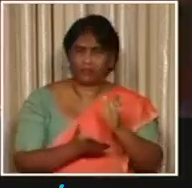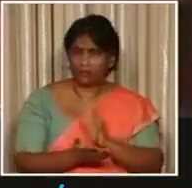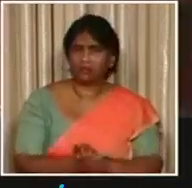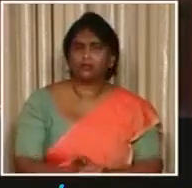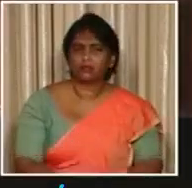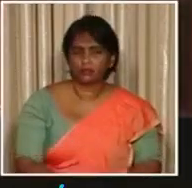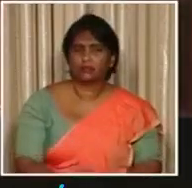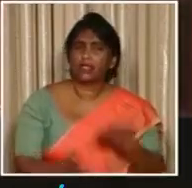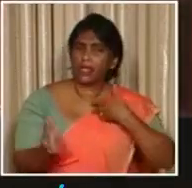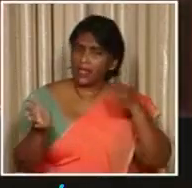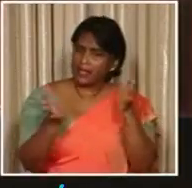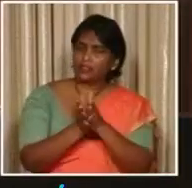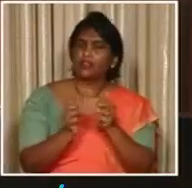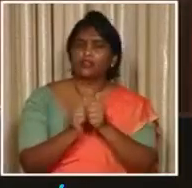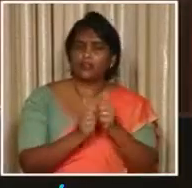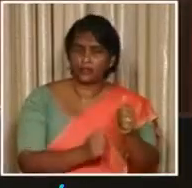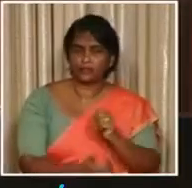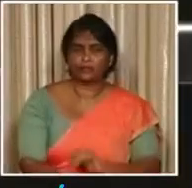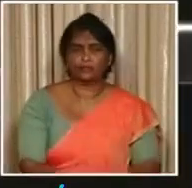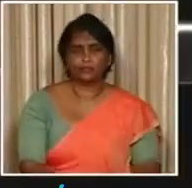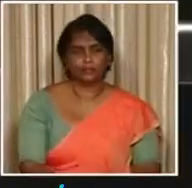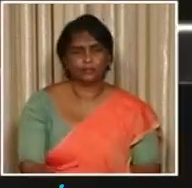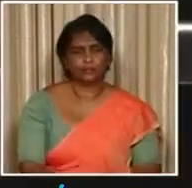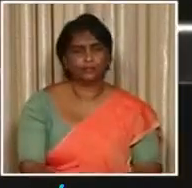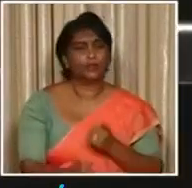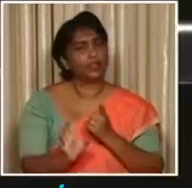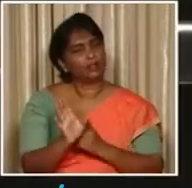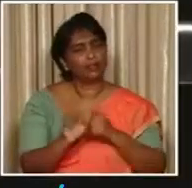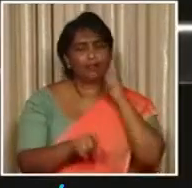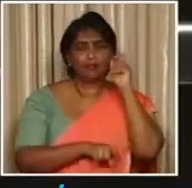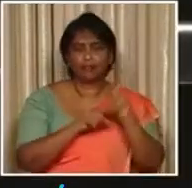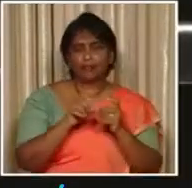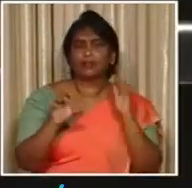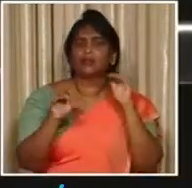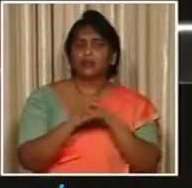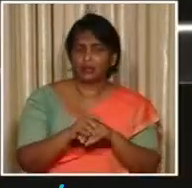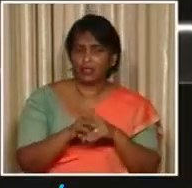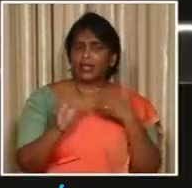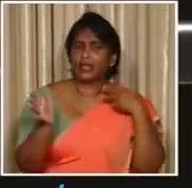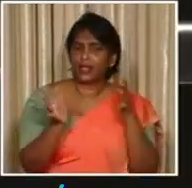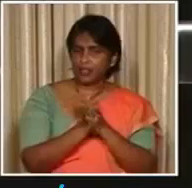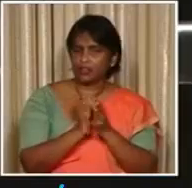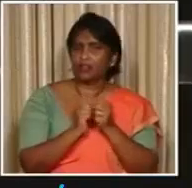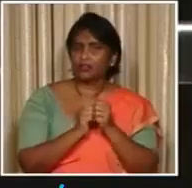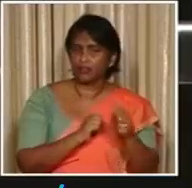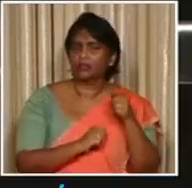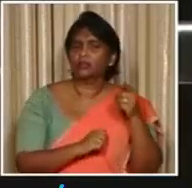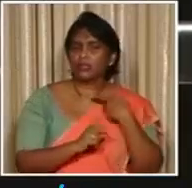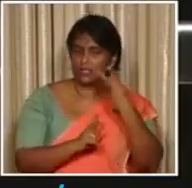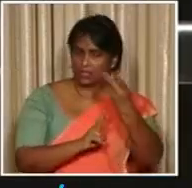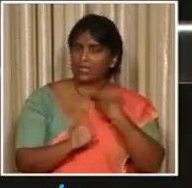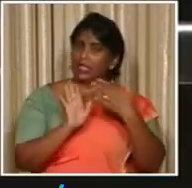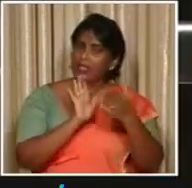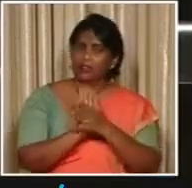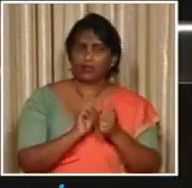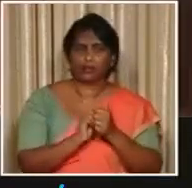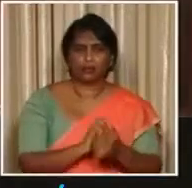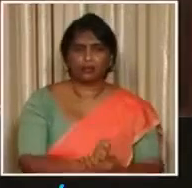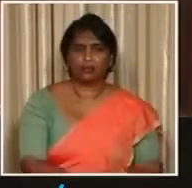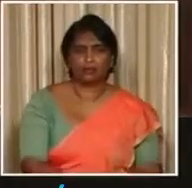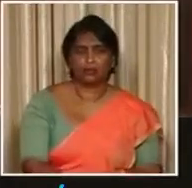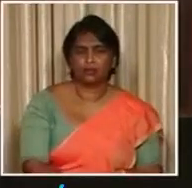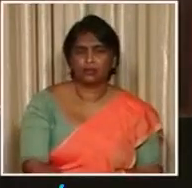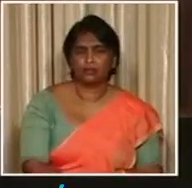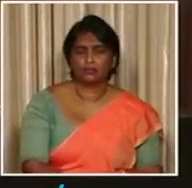මේක එකහුව වෙලා කරමු. අපි මේක එකහුව වෙලා කරමු. රටේ තරුණ පනත් පරම්පරාවට මේක අපි එකතු වෙලා කරමු. ඔබතුමා මම එකතු වෙලා කරමු මේක.